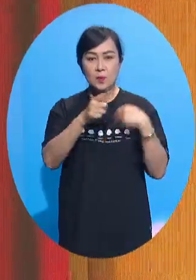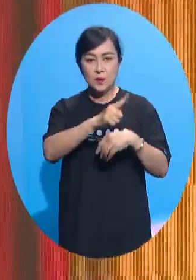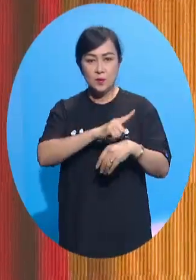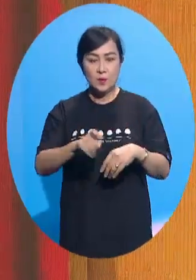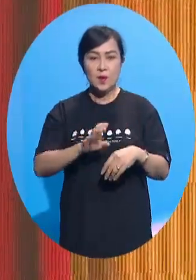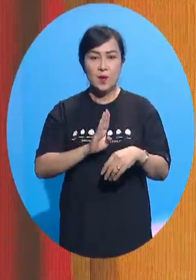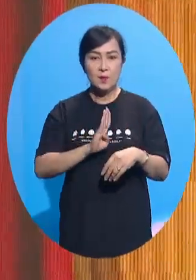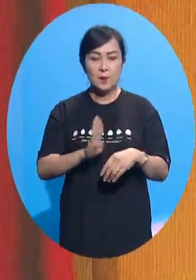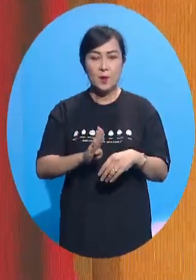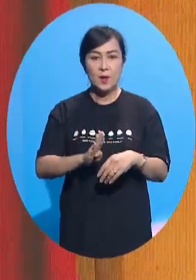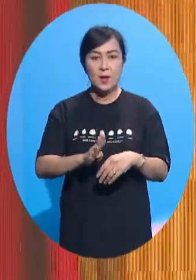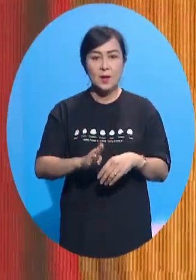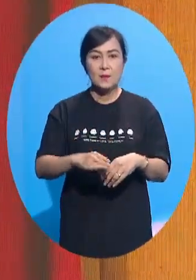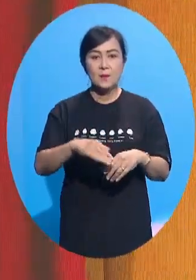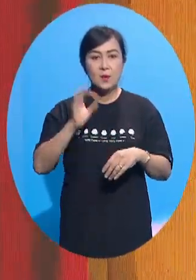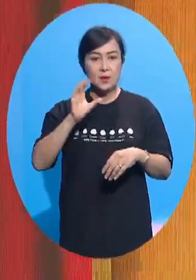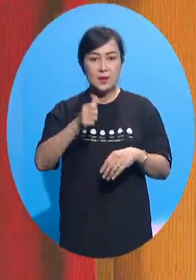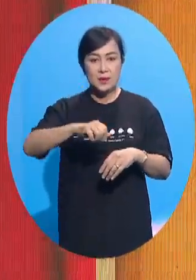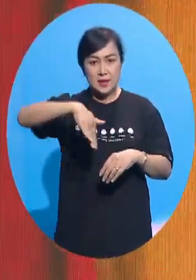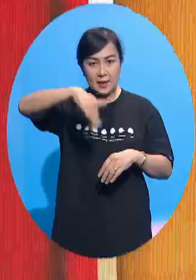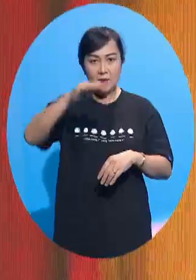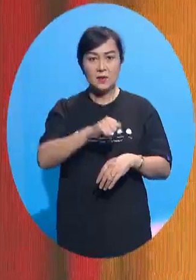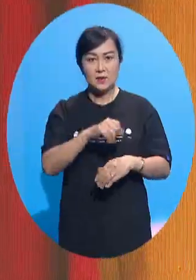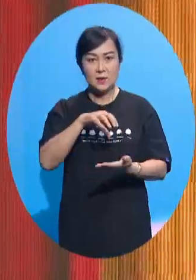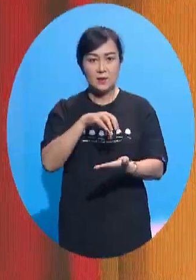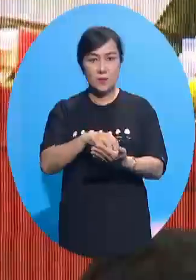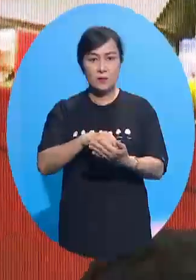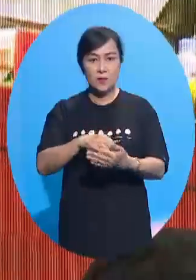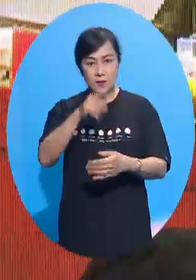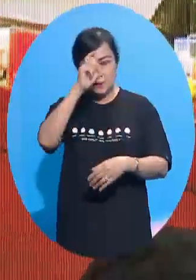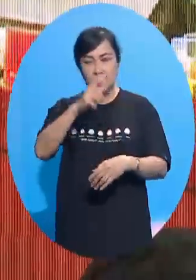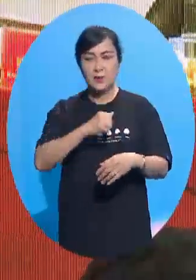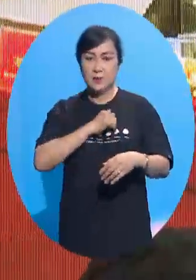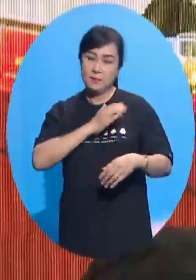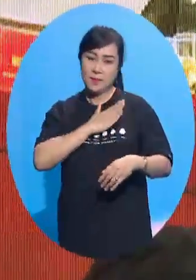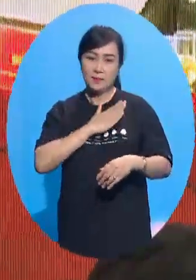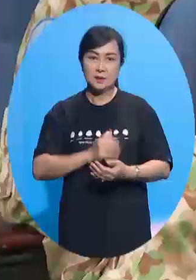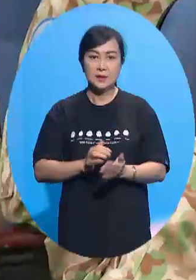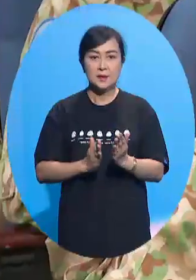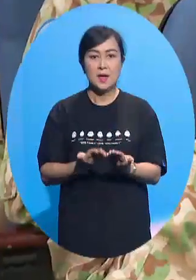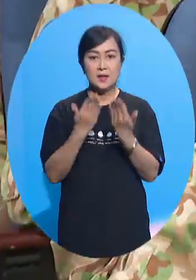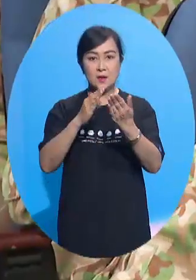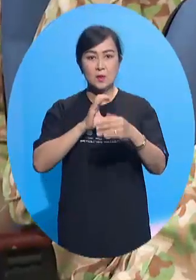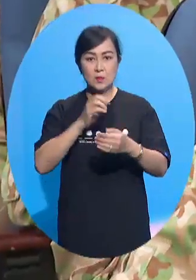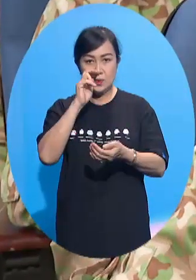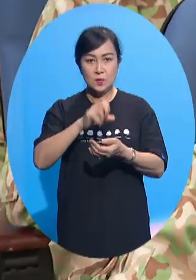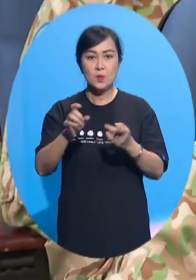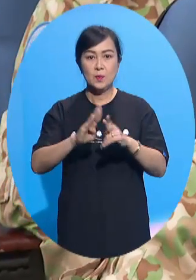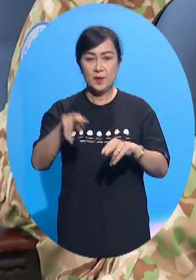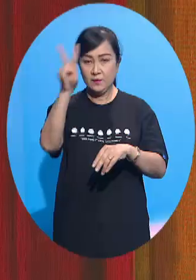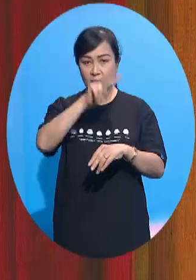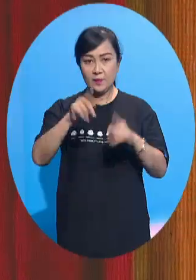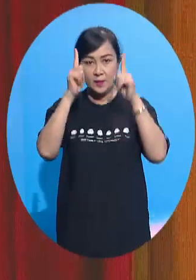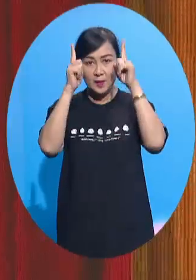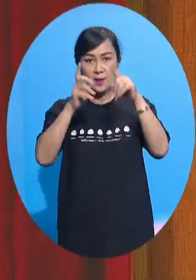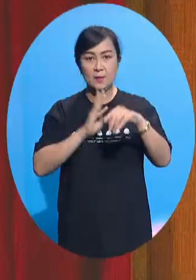phái bộ, bạn bè quốc tế biểu dương, đánh giá cao, nhân dân địa phương trân trọng, yêu mến. Theo đề xuất của Cục Gìn giữ Hòa bình Việt Nam,